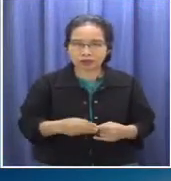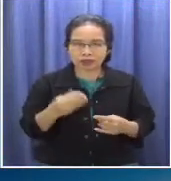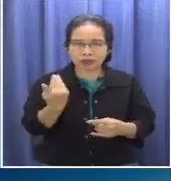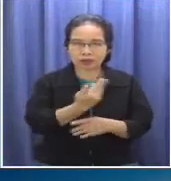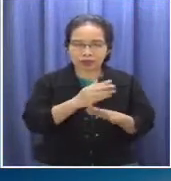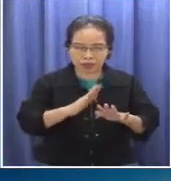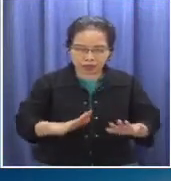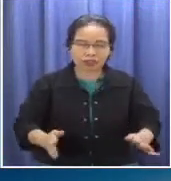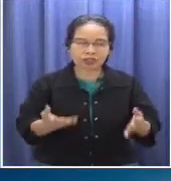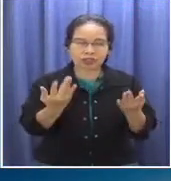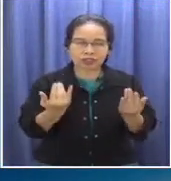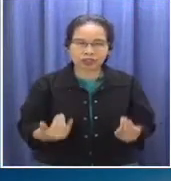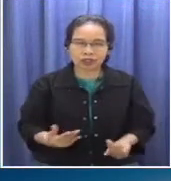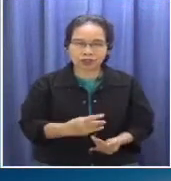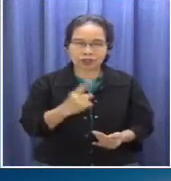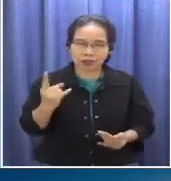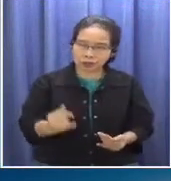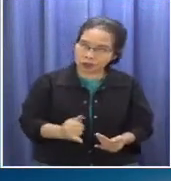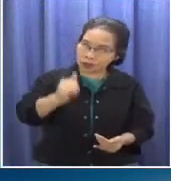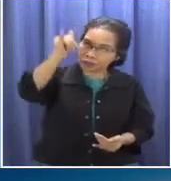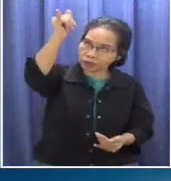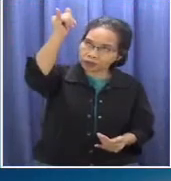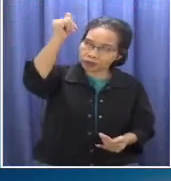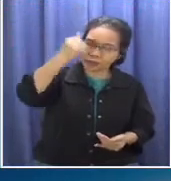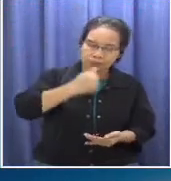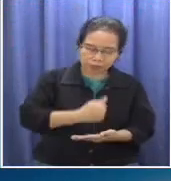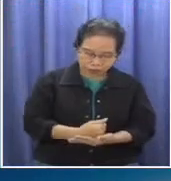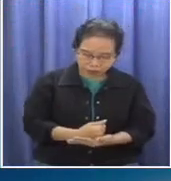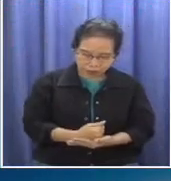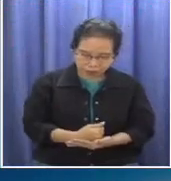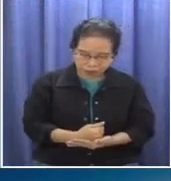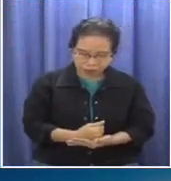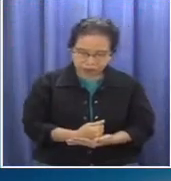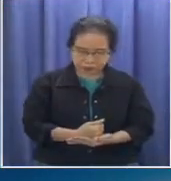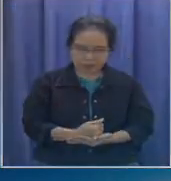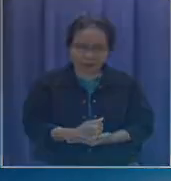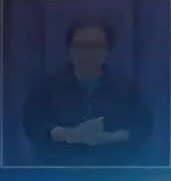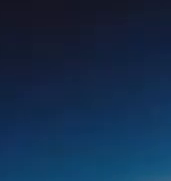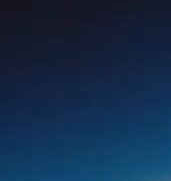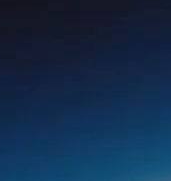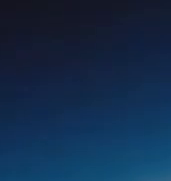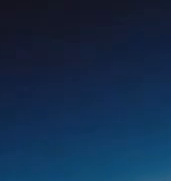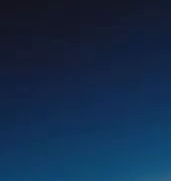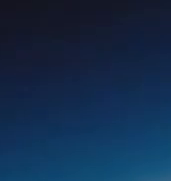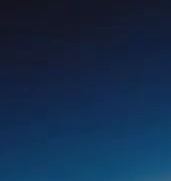sa ating mga anak, ang gula ngayon, magpakailan, kailanman.